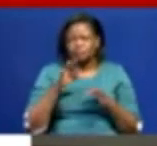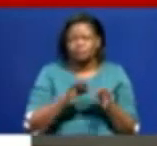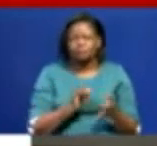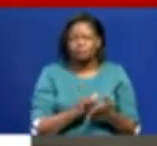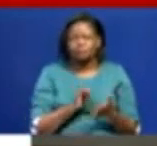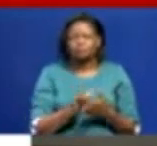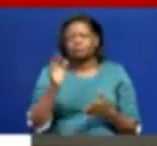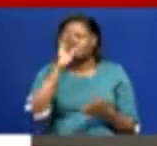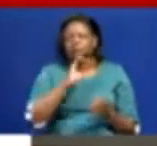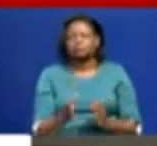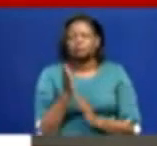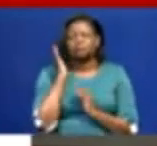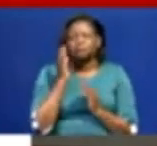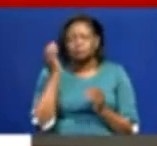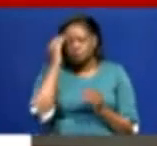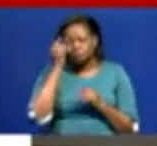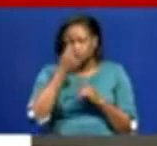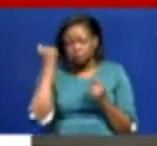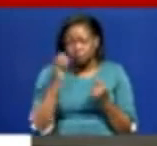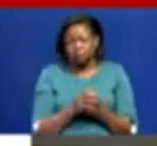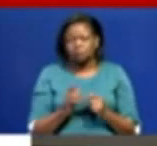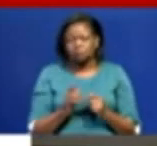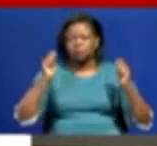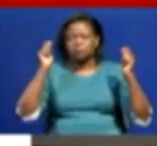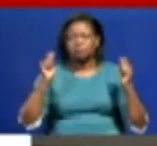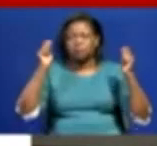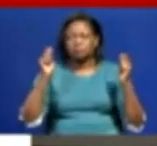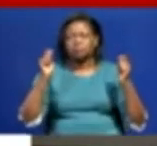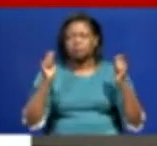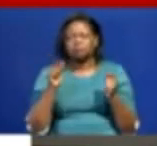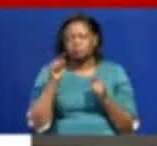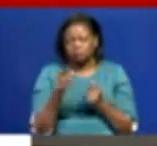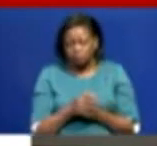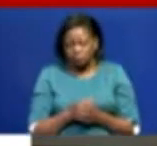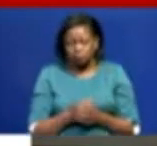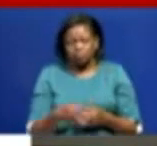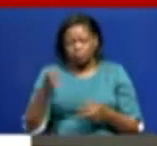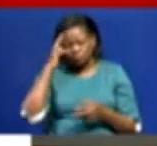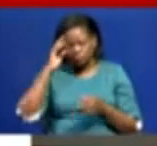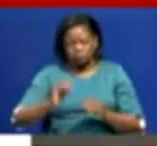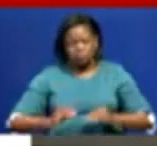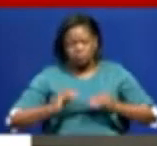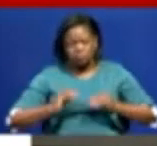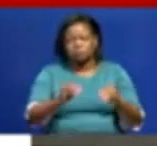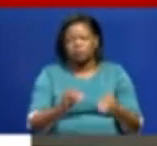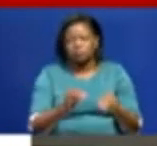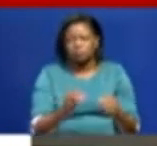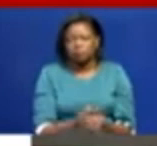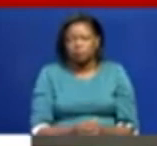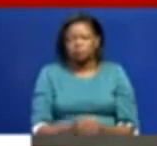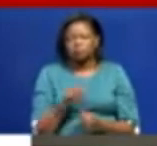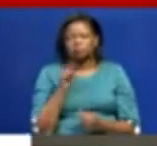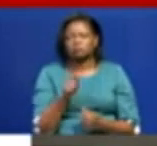ukosefu wa usalama kwa wanafunzi kutokana na maandamano kuwa kigezo cha kuahirishwa kwa tamasha hilo la muziki. Tamasha hilo la